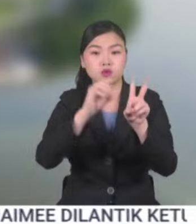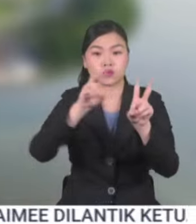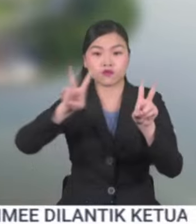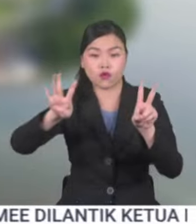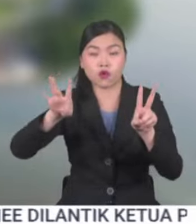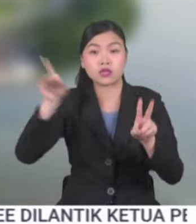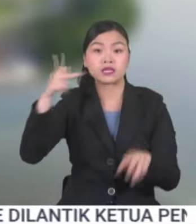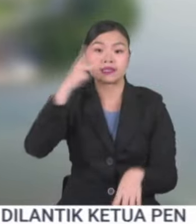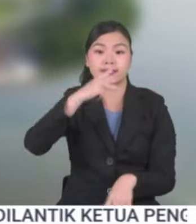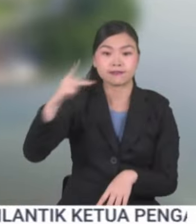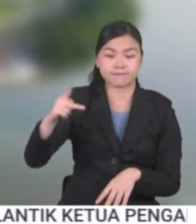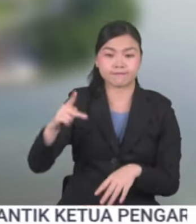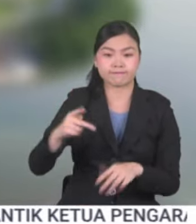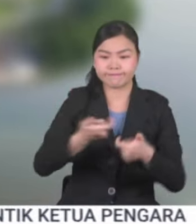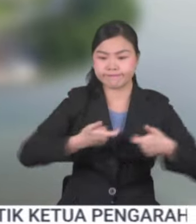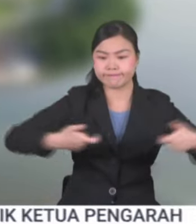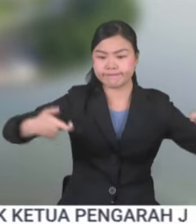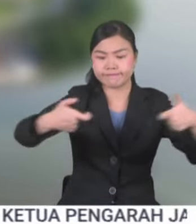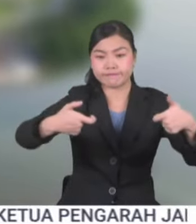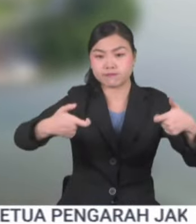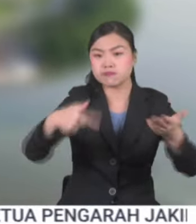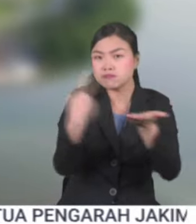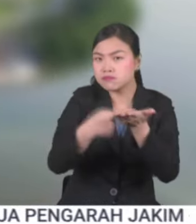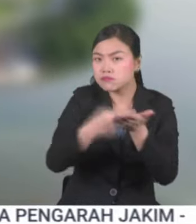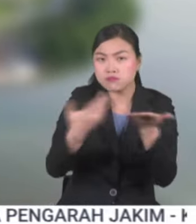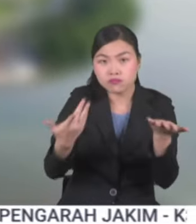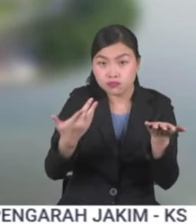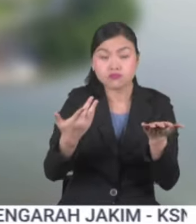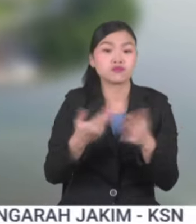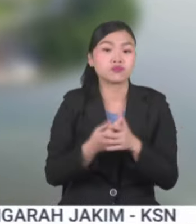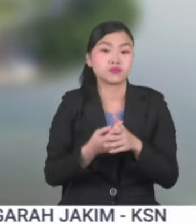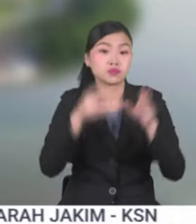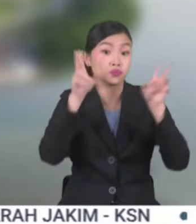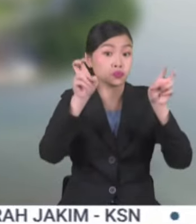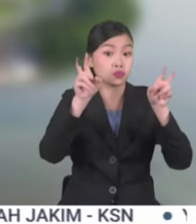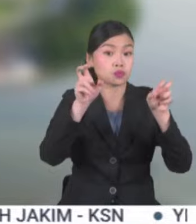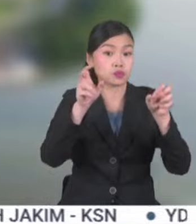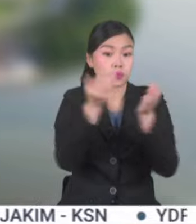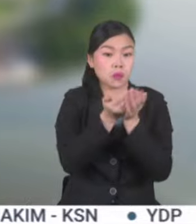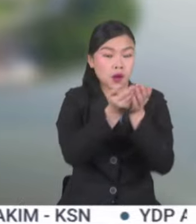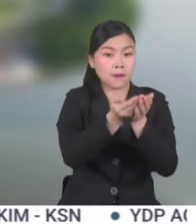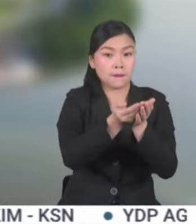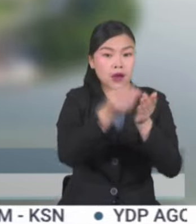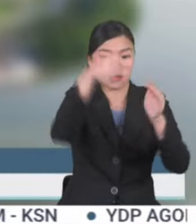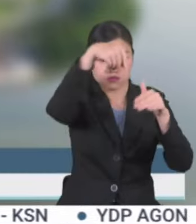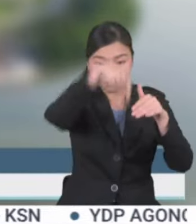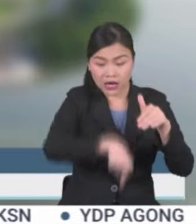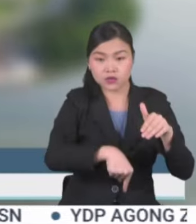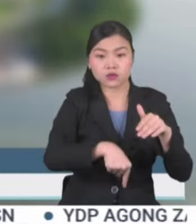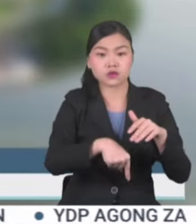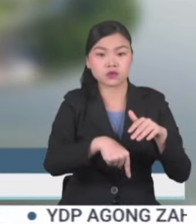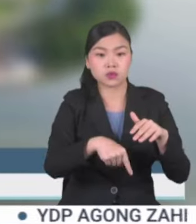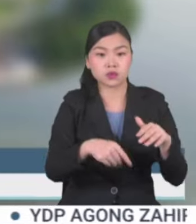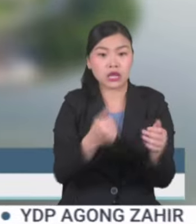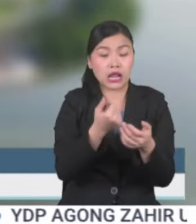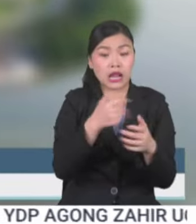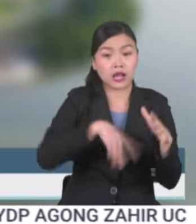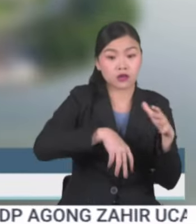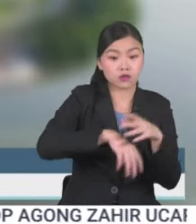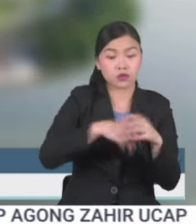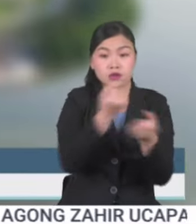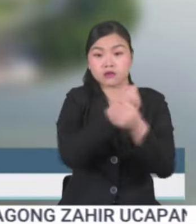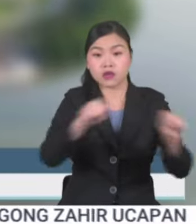Kinabalu persidangan pelbagai Hala itu membincangkan aspek submarine escape and rescue untuk memupuk kerjasama